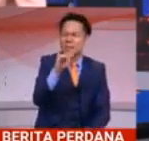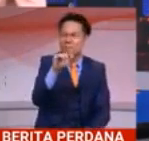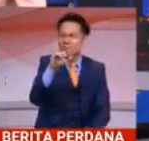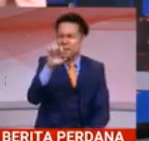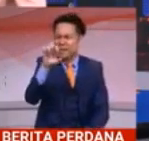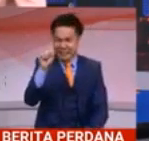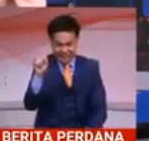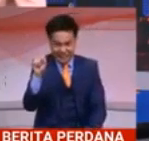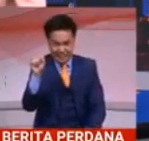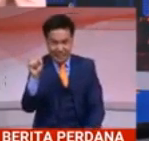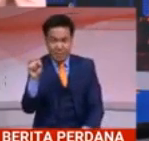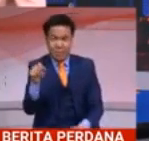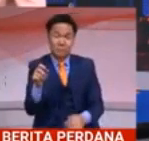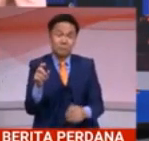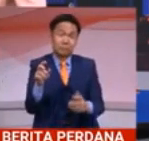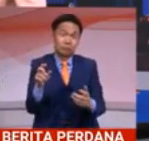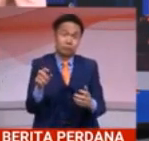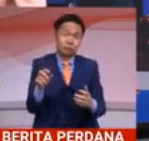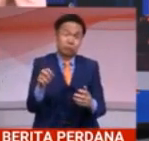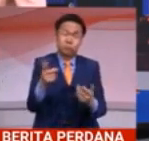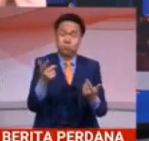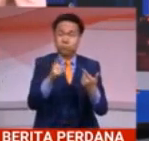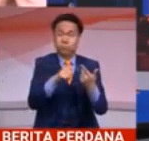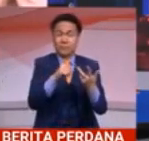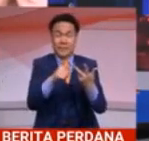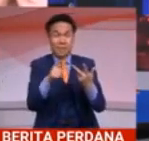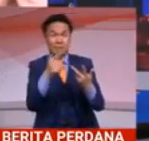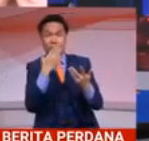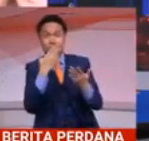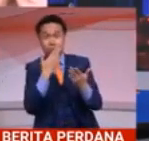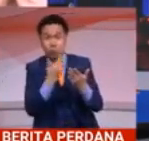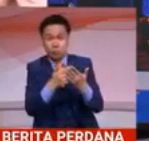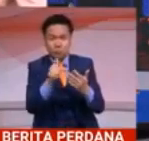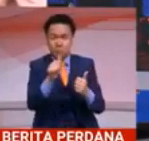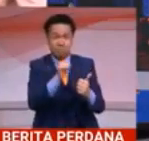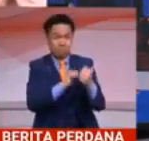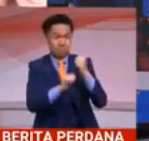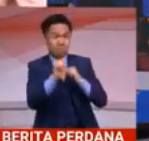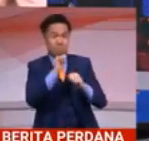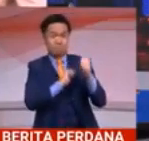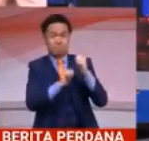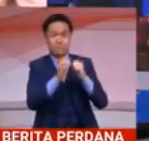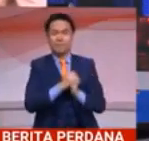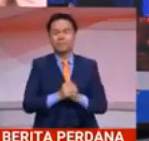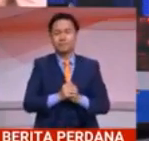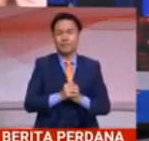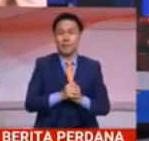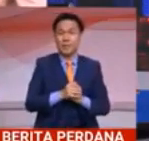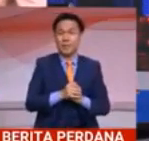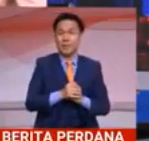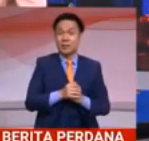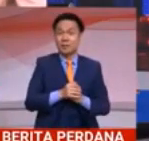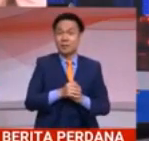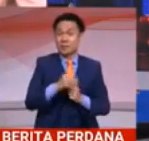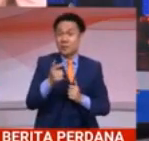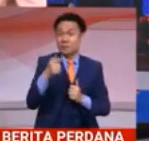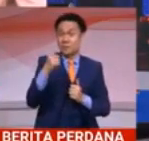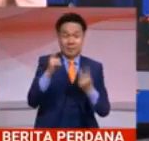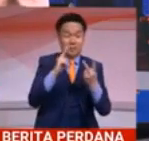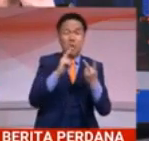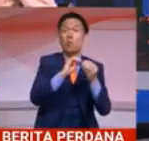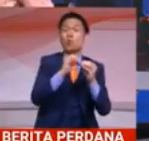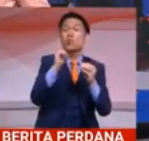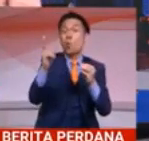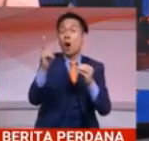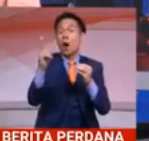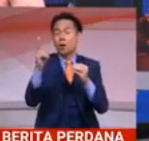suspens menerusi kesan khas dan lakonan mantap para pelakonnya. Sebagai kelainan pada filem sequel itu, pengarahnya